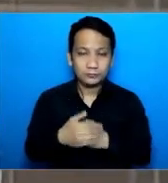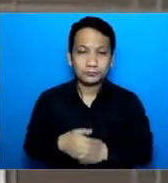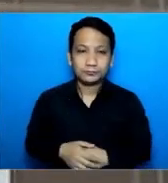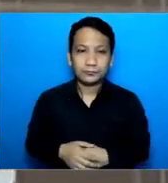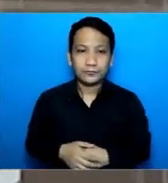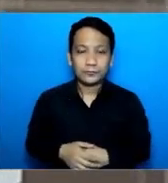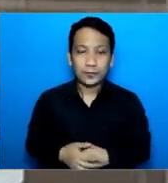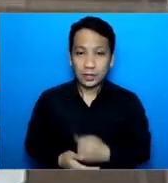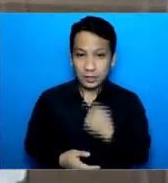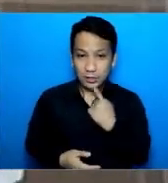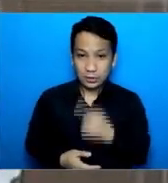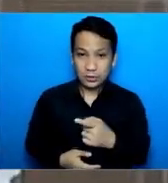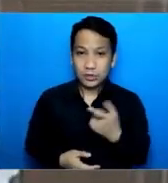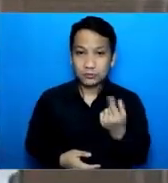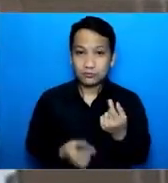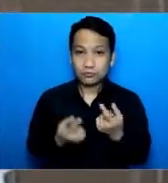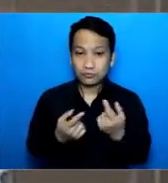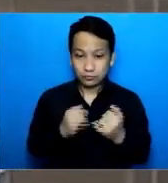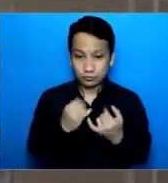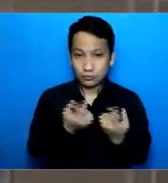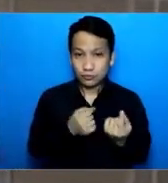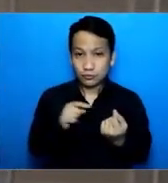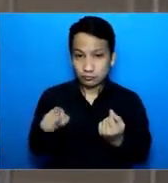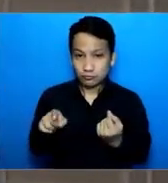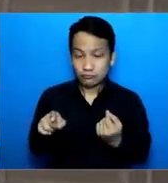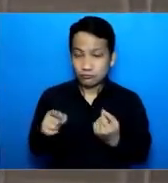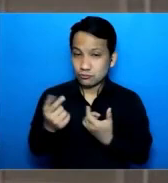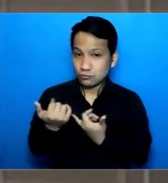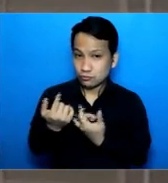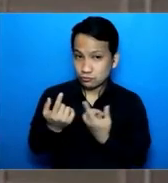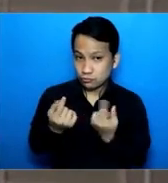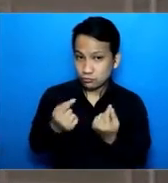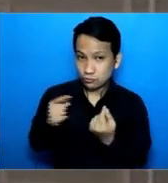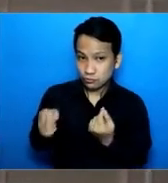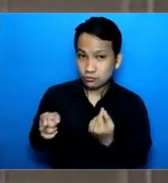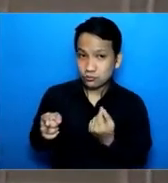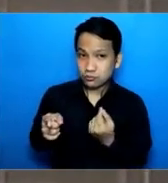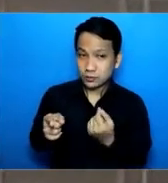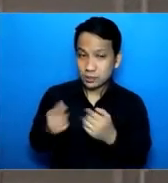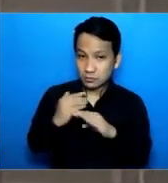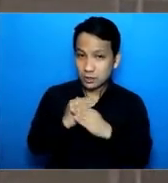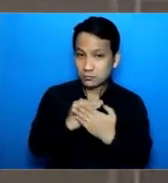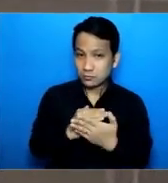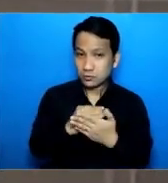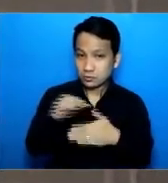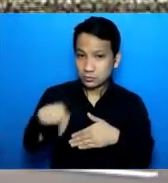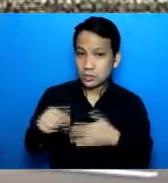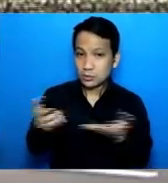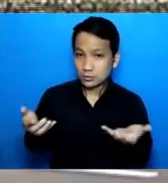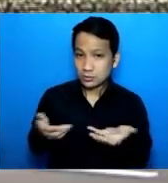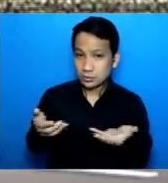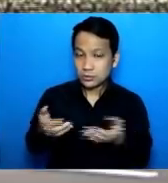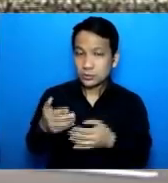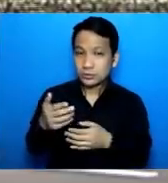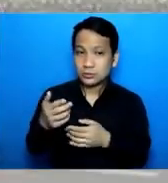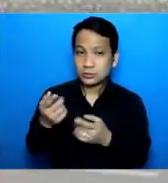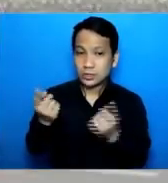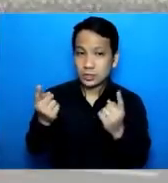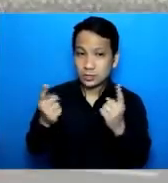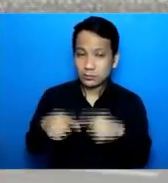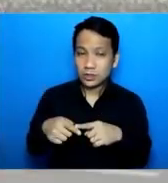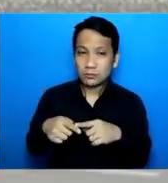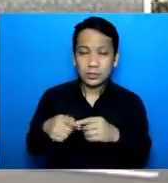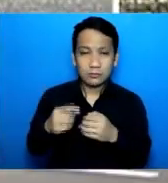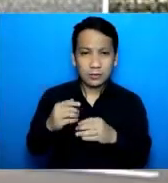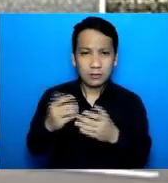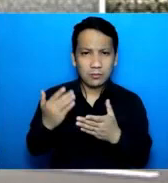ng Delta variant na siyang laganap na po ngayon sa bansang Indonesia. Kasabay nito,